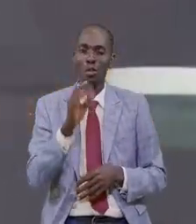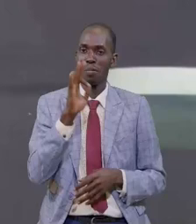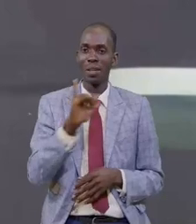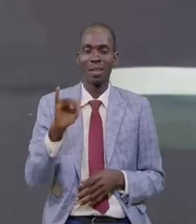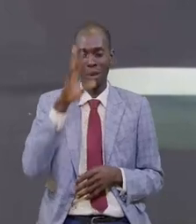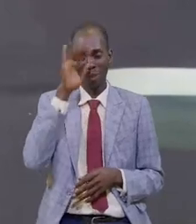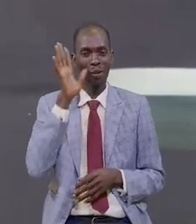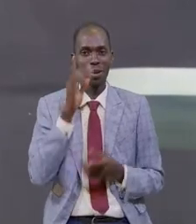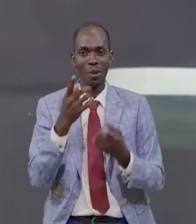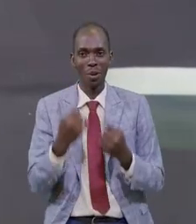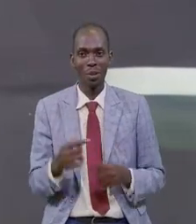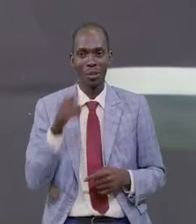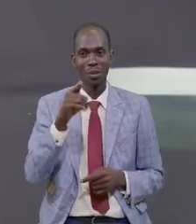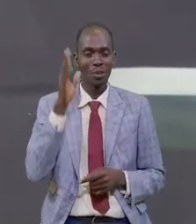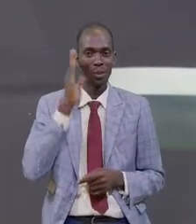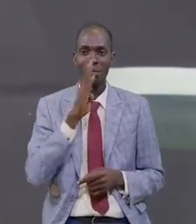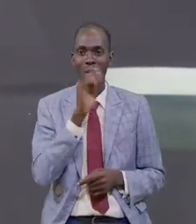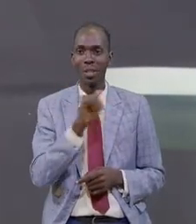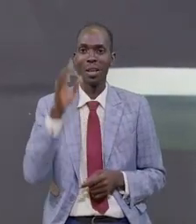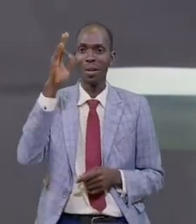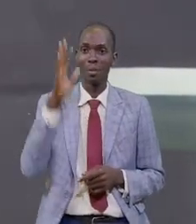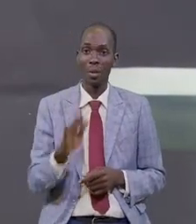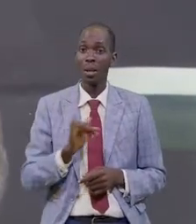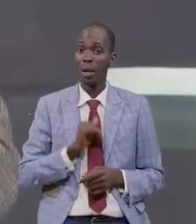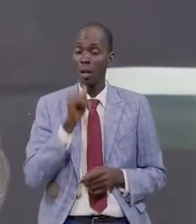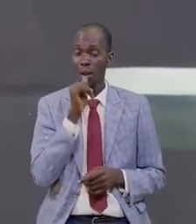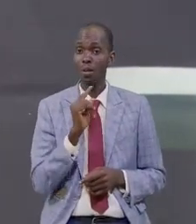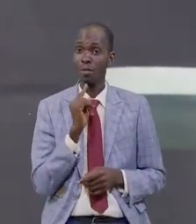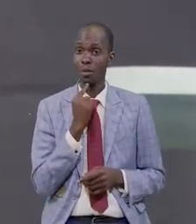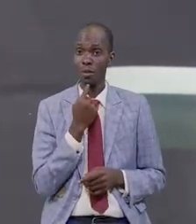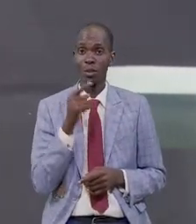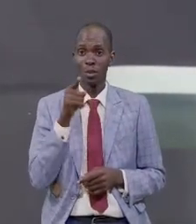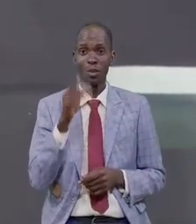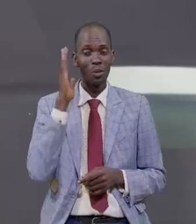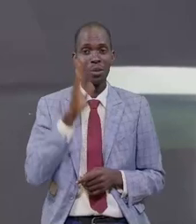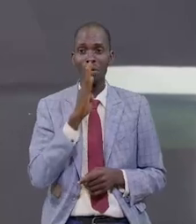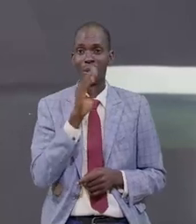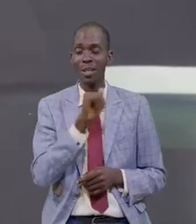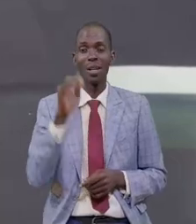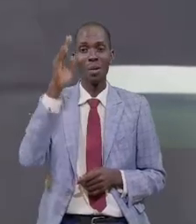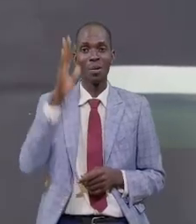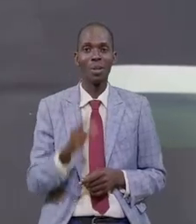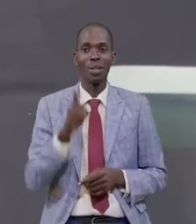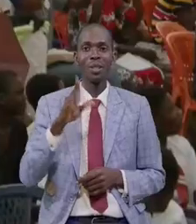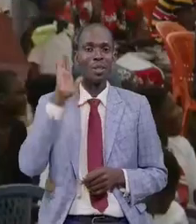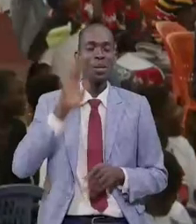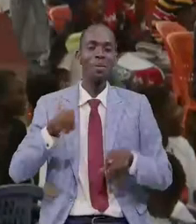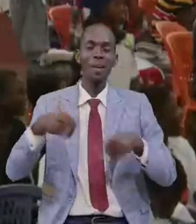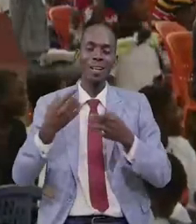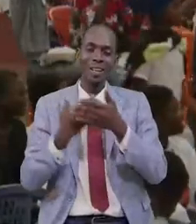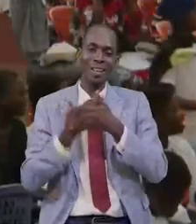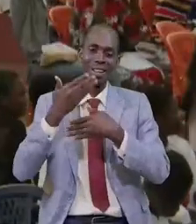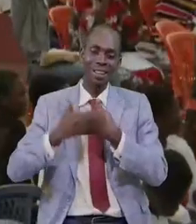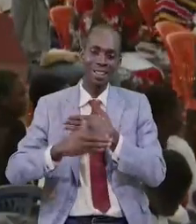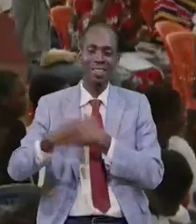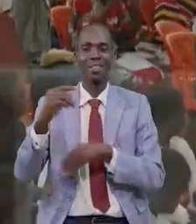vous viendrez et vous serez pasteur je suis sérieux hein vous serez pasteur et vous ferez plus